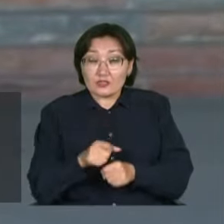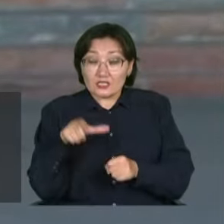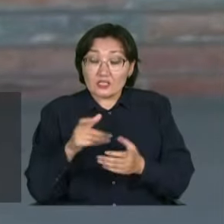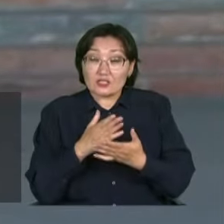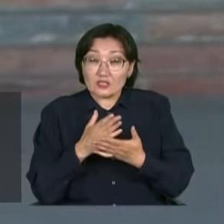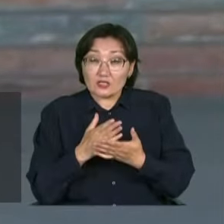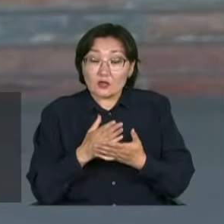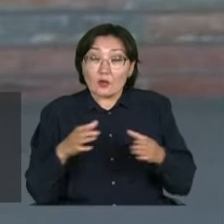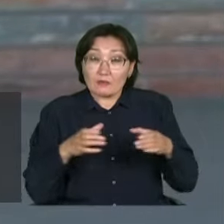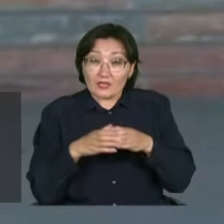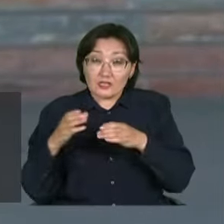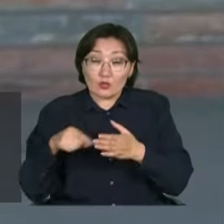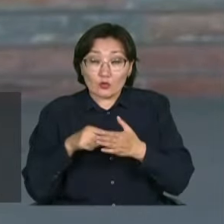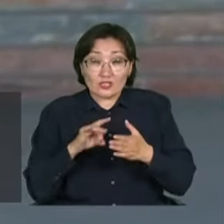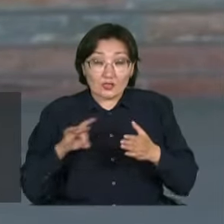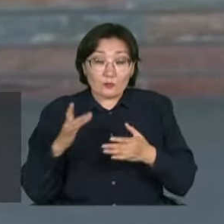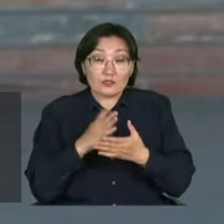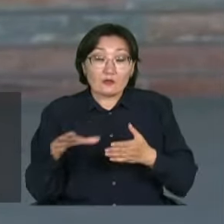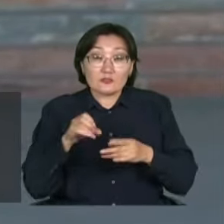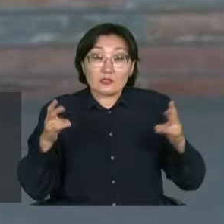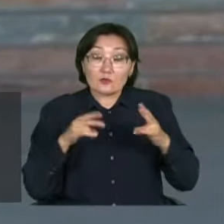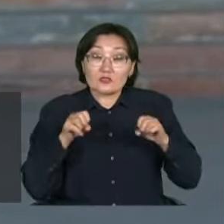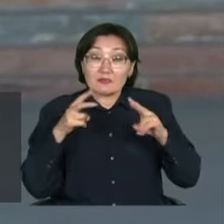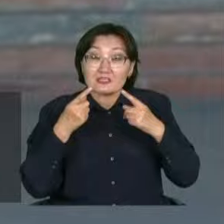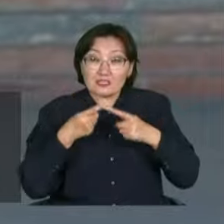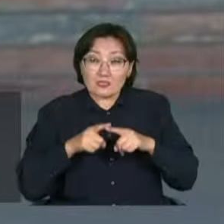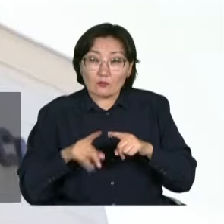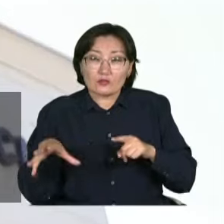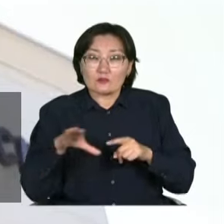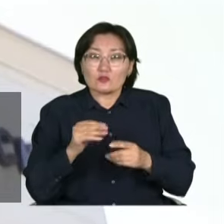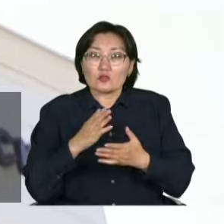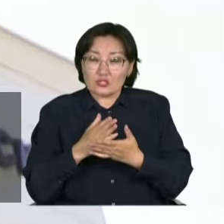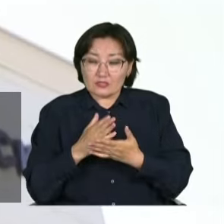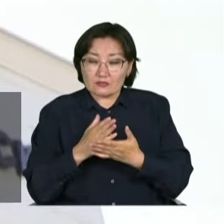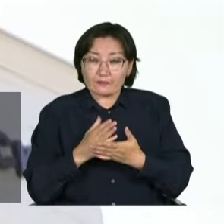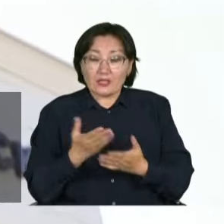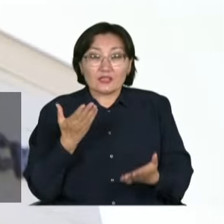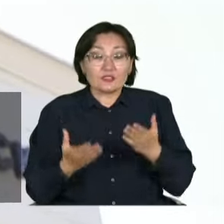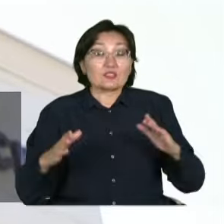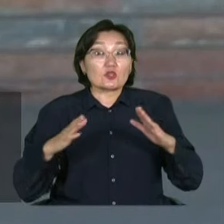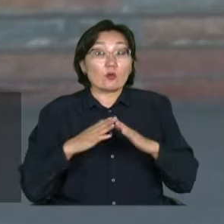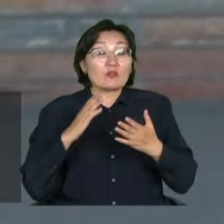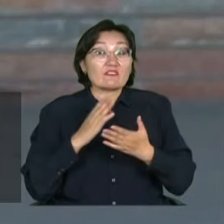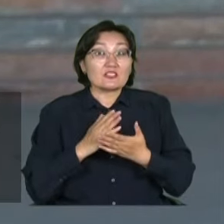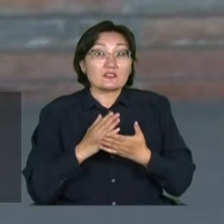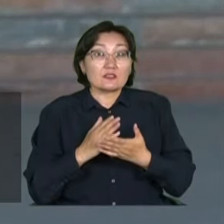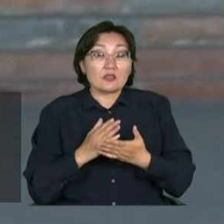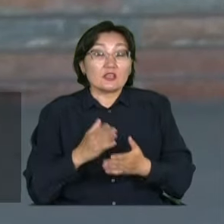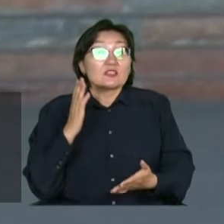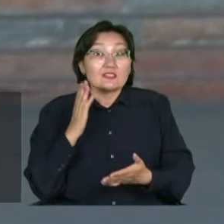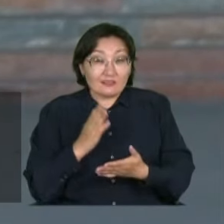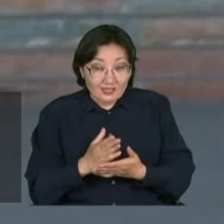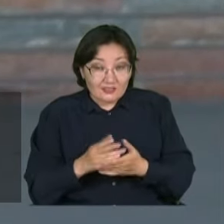города. И вся необходимая техника, все имеется. Если дом является, признается